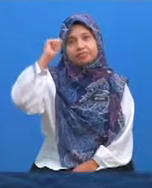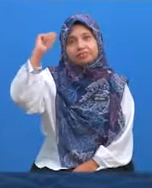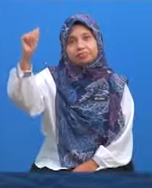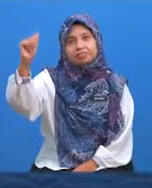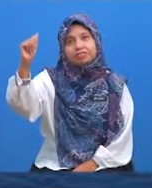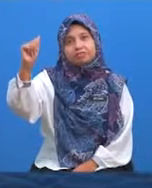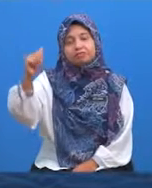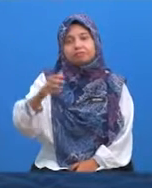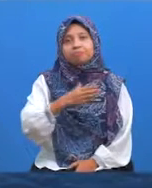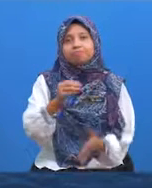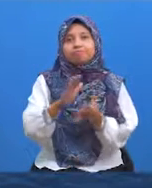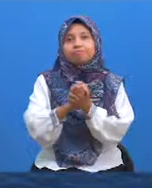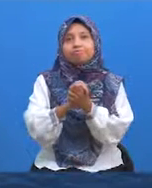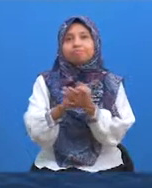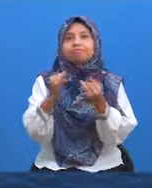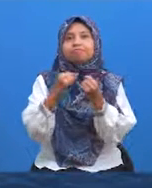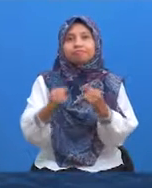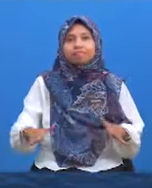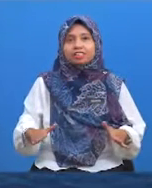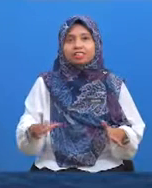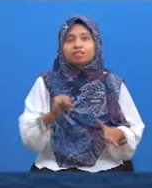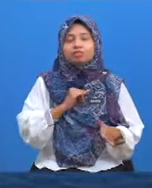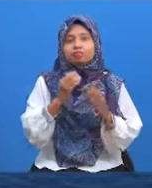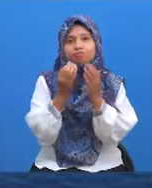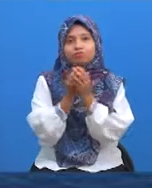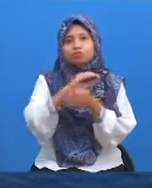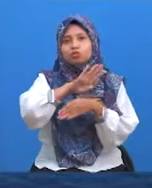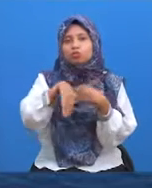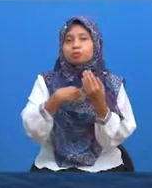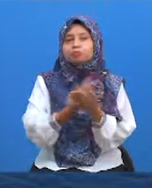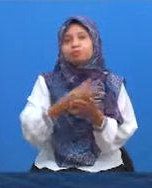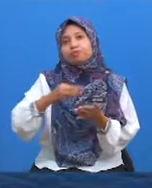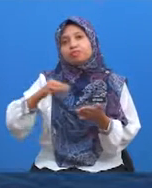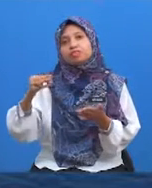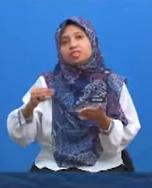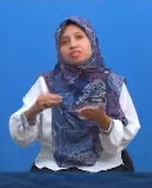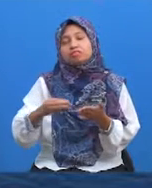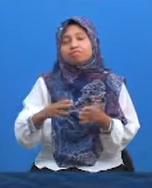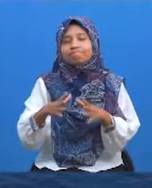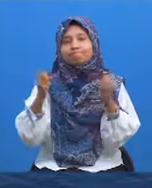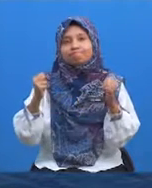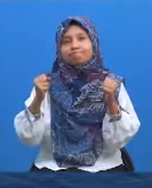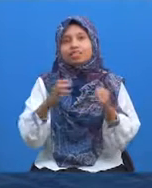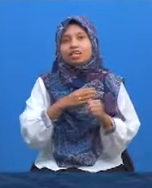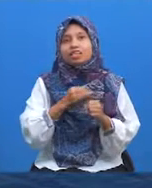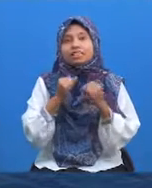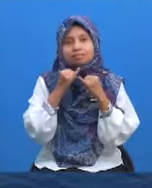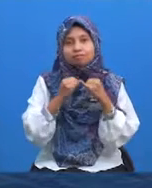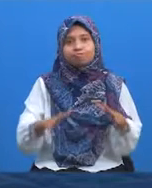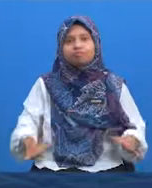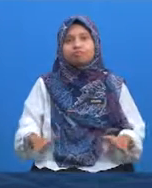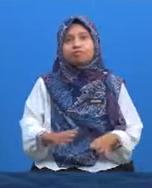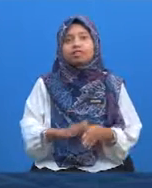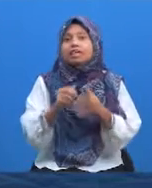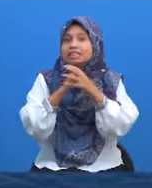assalamualaikum dan salam sejahtera saya mendoakan semoga memberimu di dalam keadaan sehat sejahtera